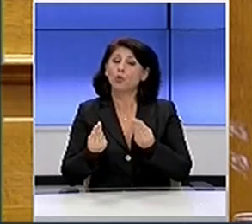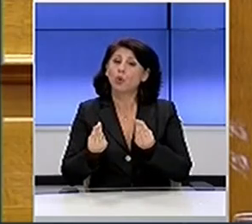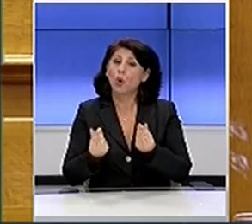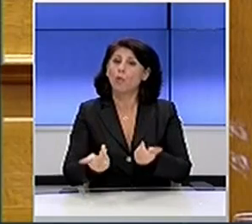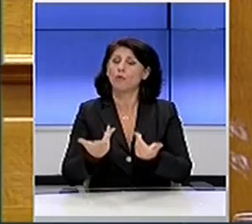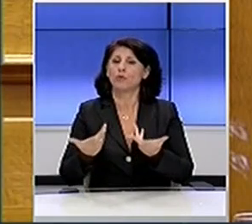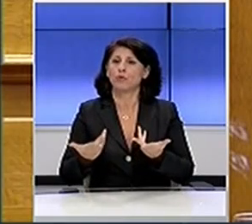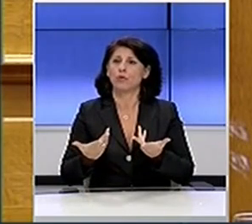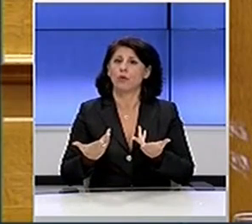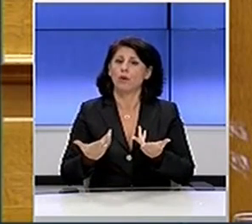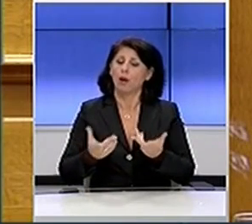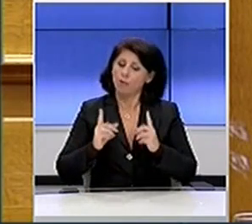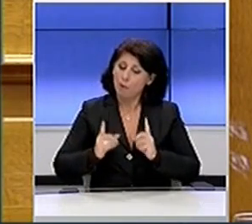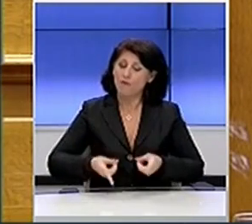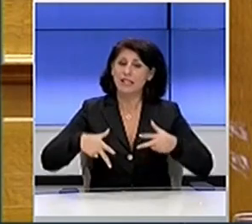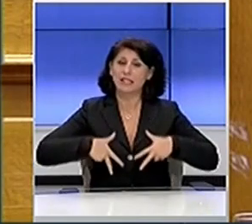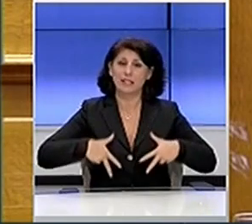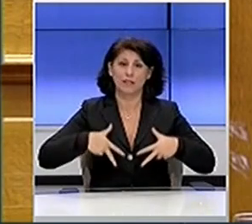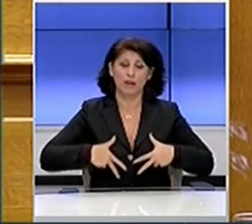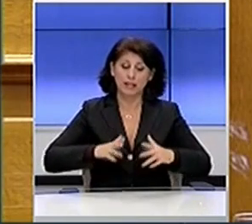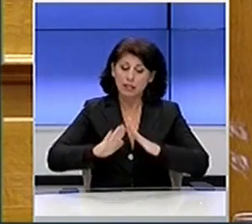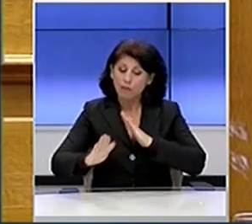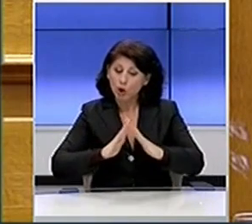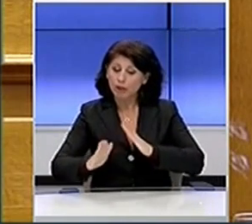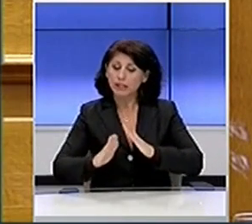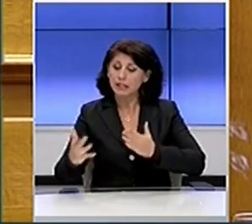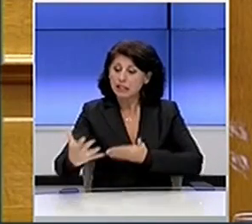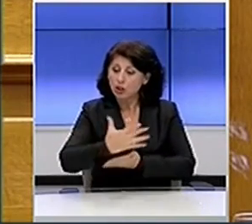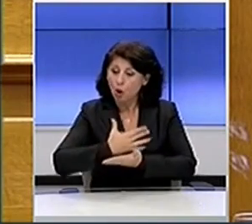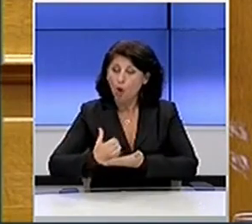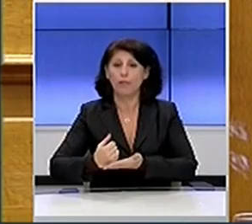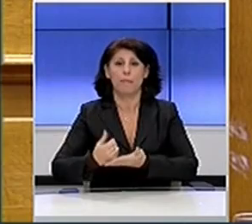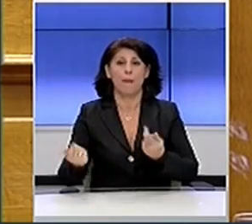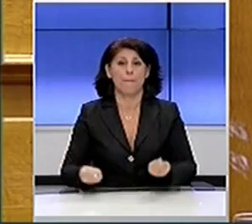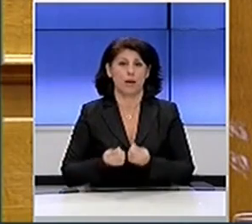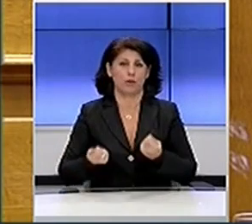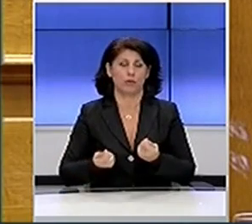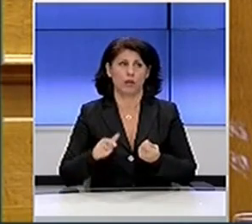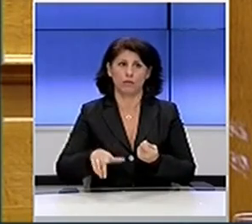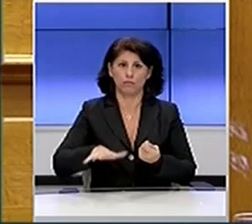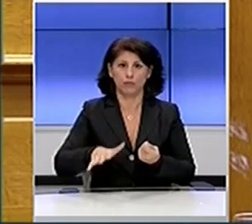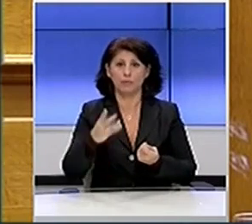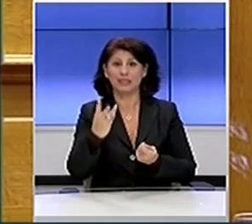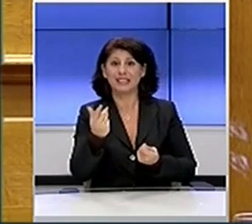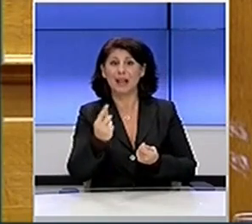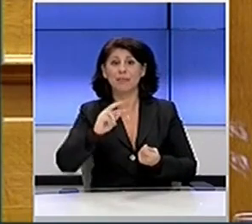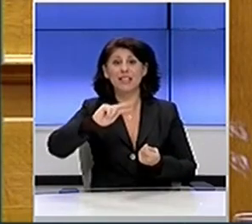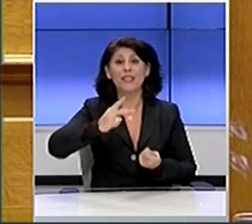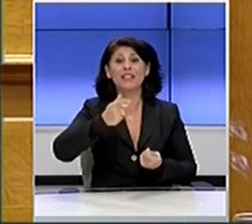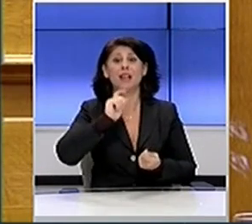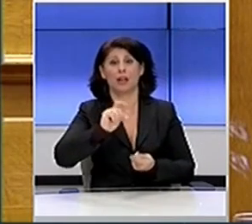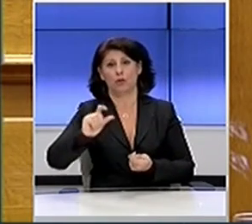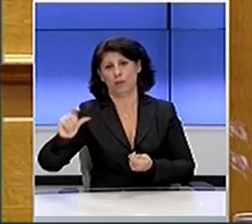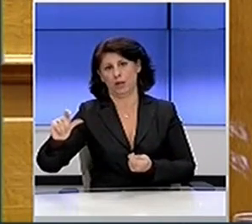της κυβέρνησης για το εισόδημα και την παραγωγή, το οποίο θα αγγίξει τα 3,5